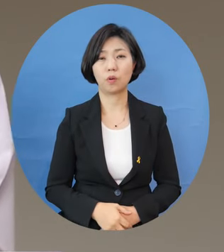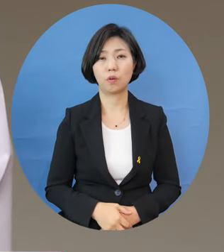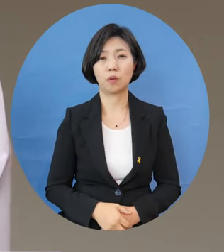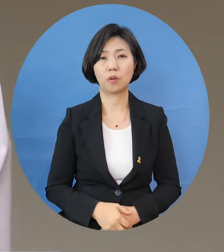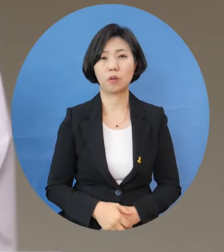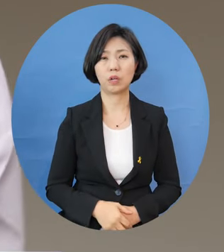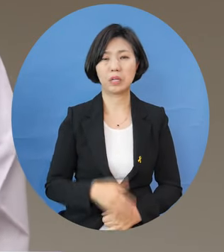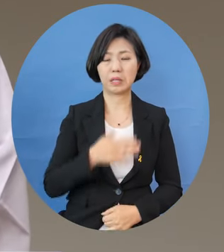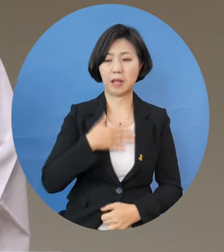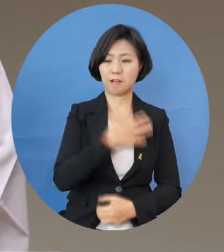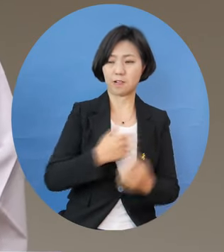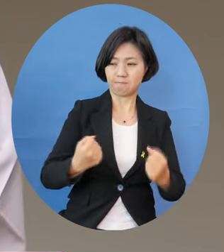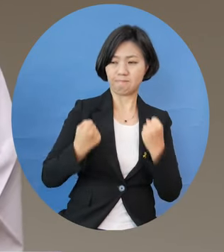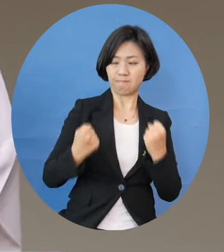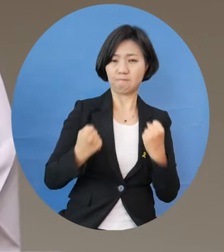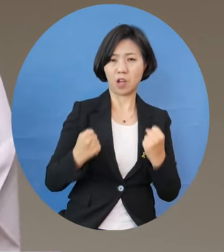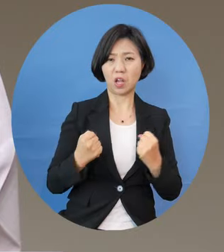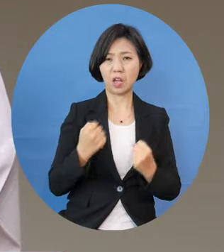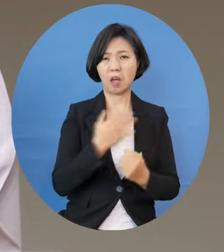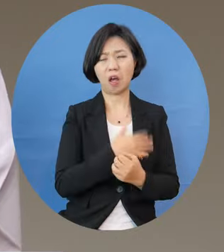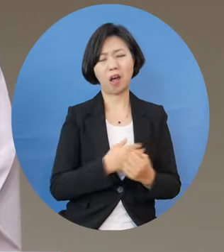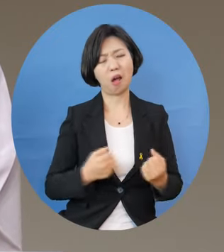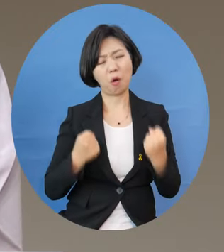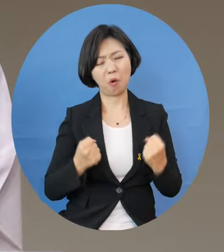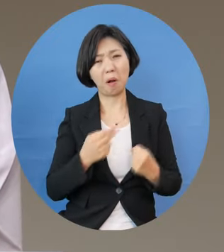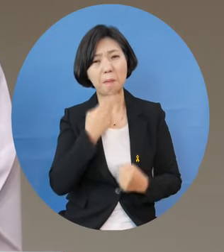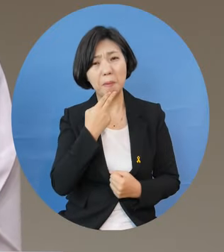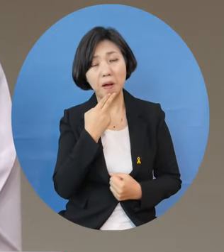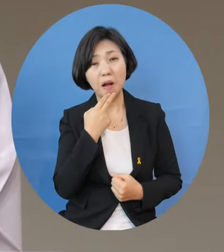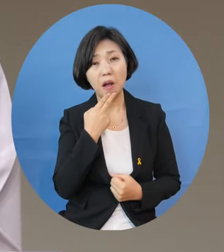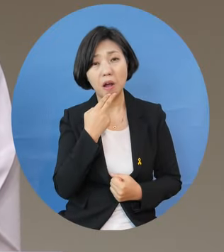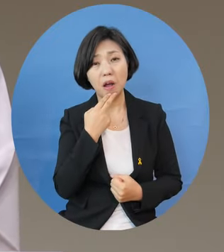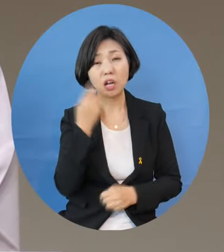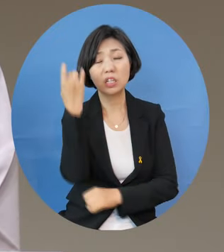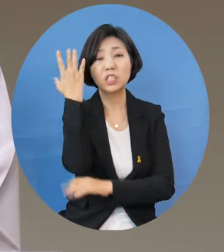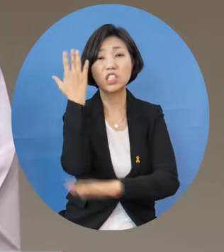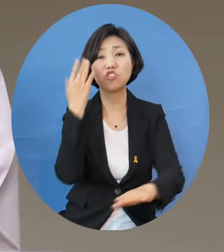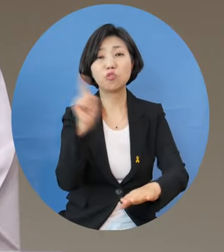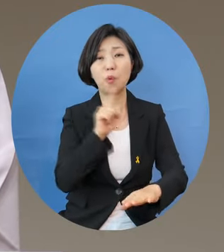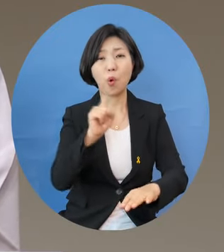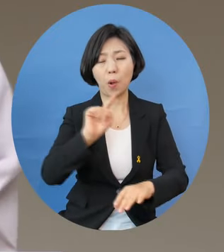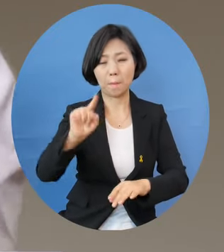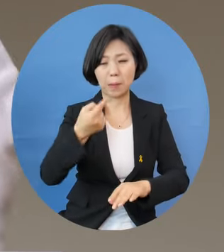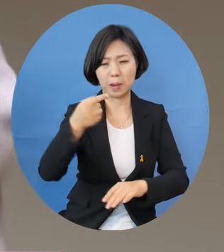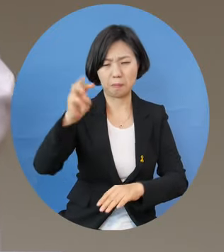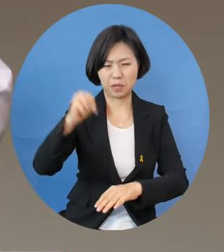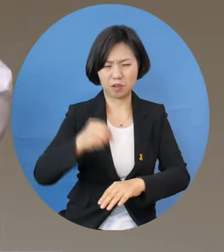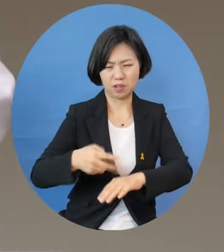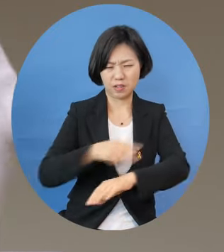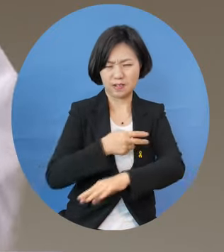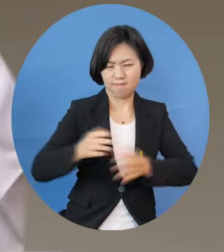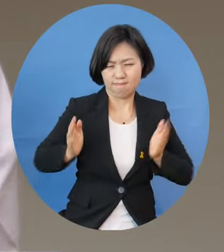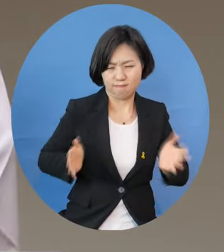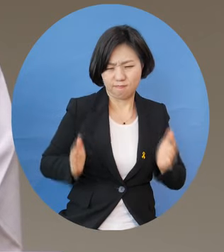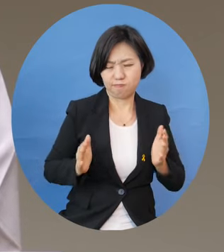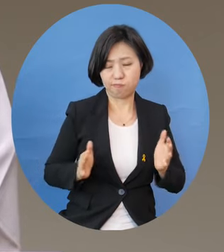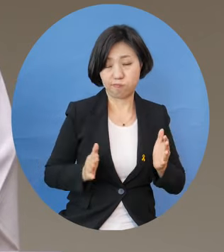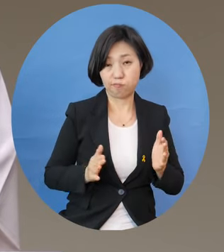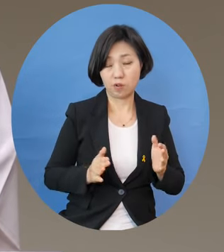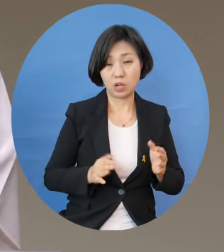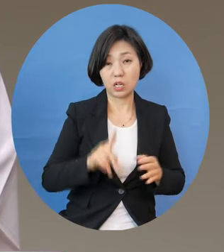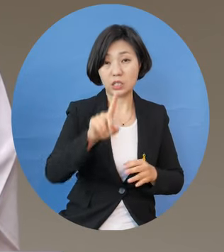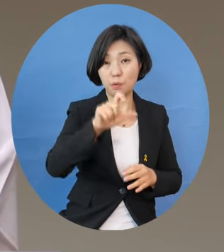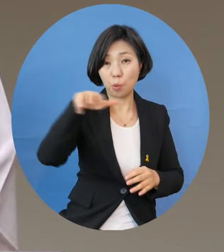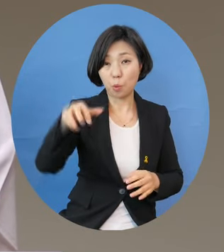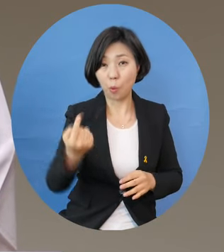아, 나 건강하다, 나 건강하지 않다. 이 기준이 뭐예요? 100m를 15초에 달린다, 턱걸이를 50번 한다.